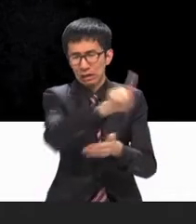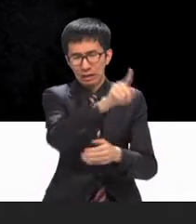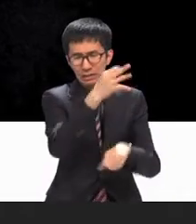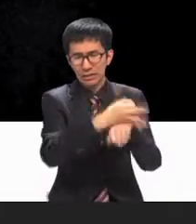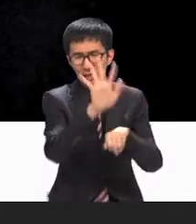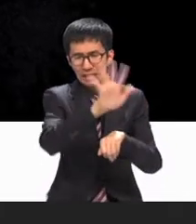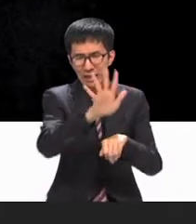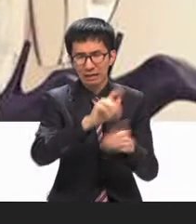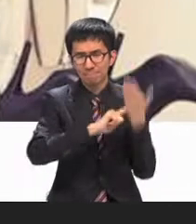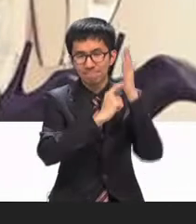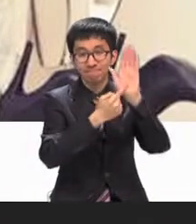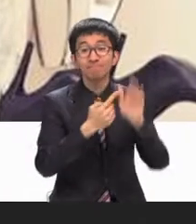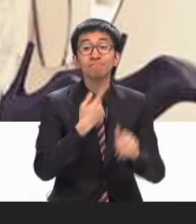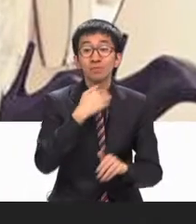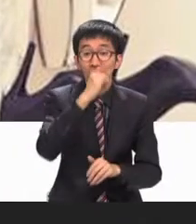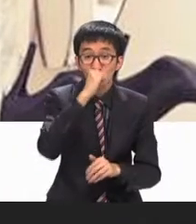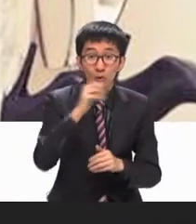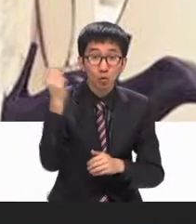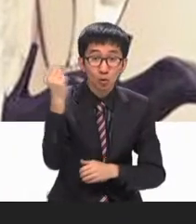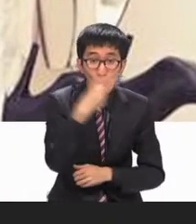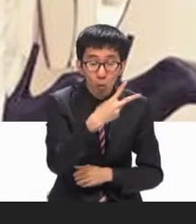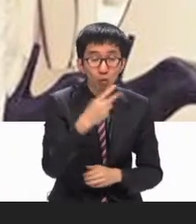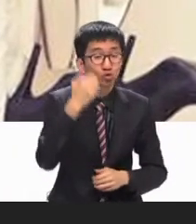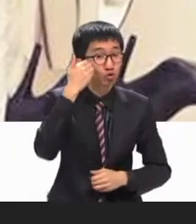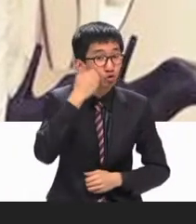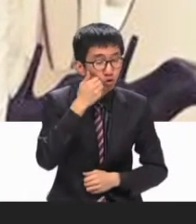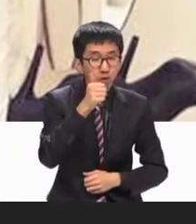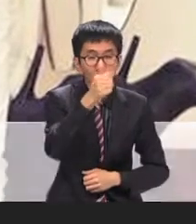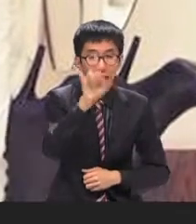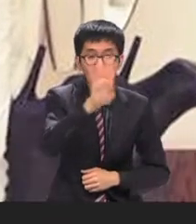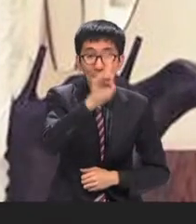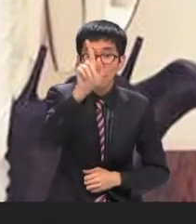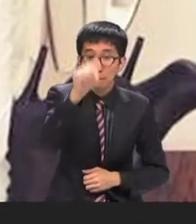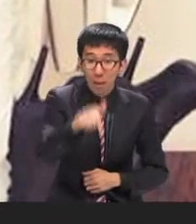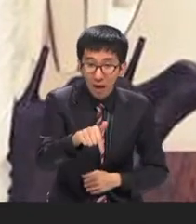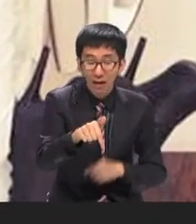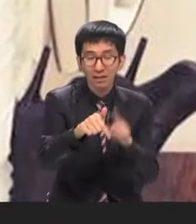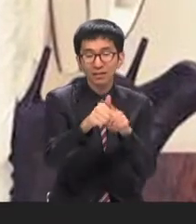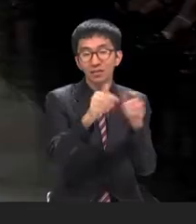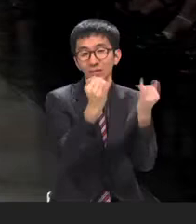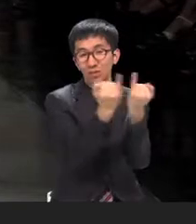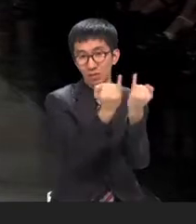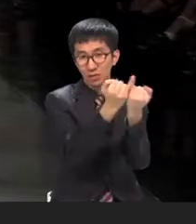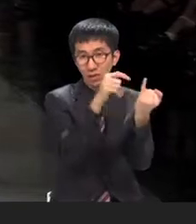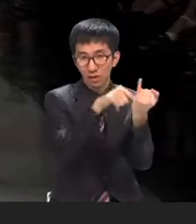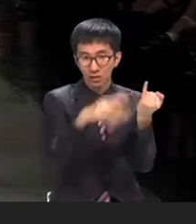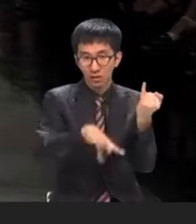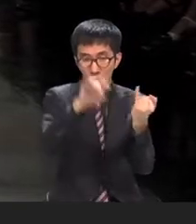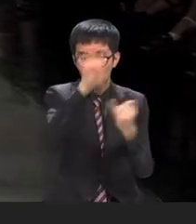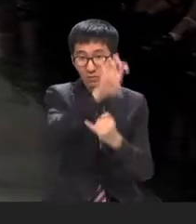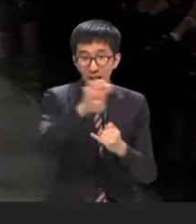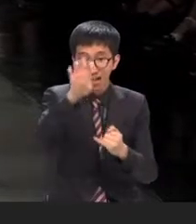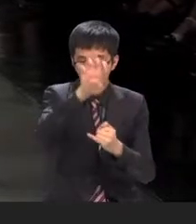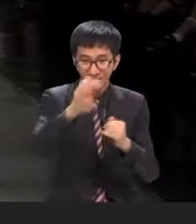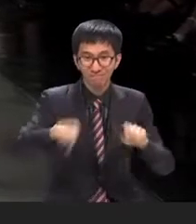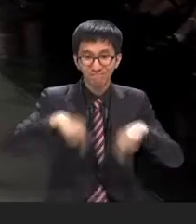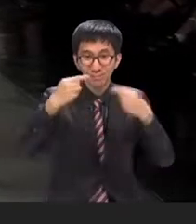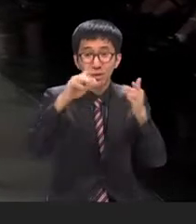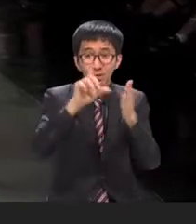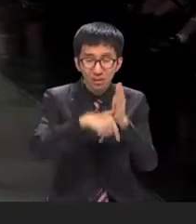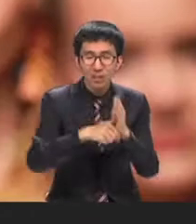그 다음에 우리나라가 배출한 세계적인 톱모델 해 박씨 서구 관의 자기가 쓸 때 처음에 인종차별 많이